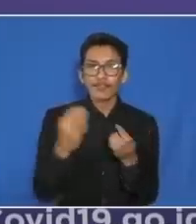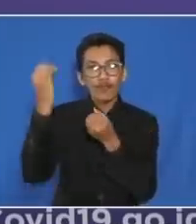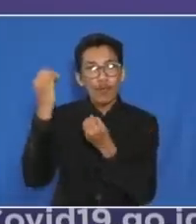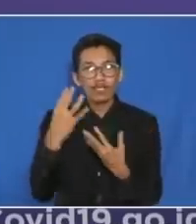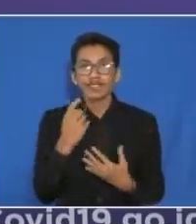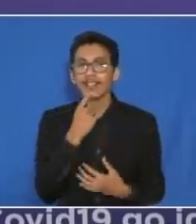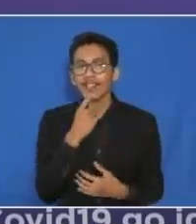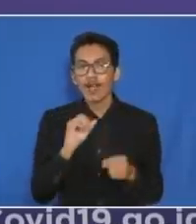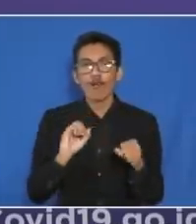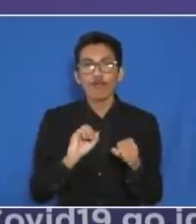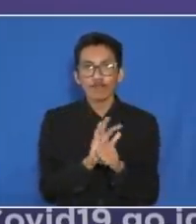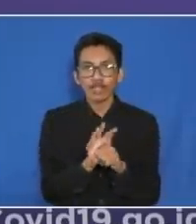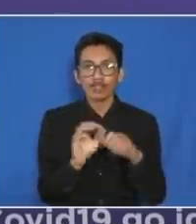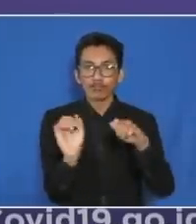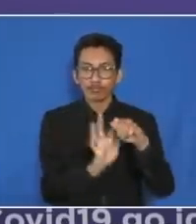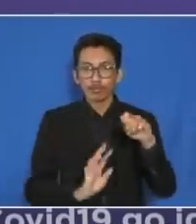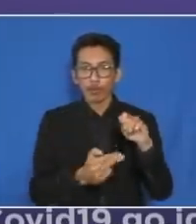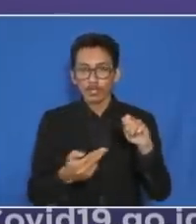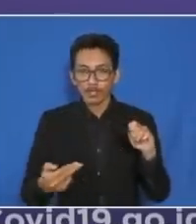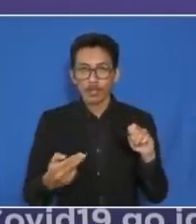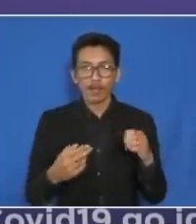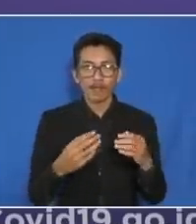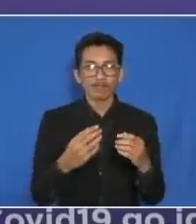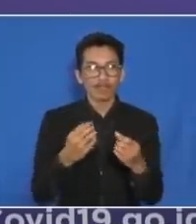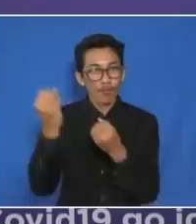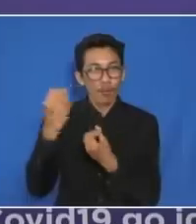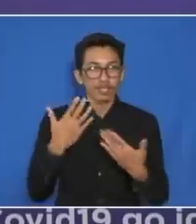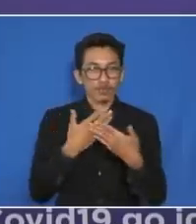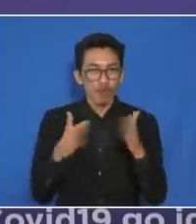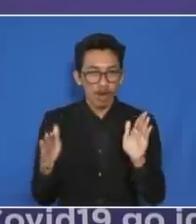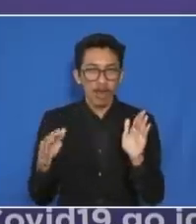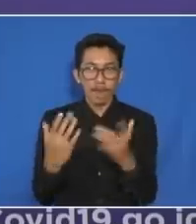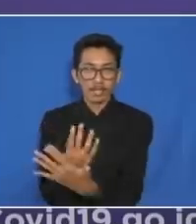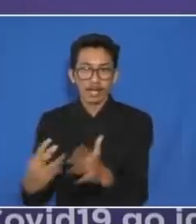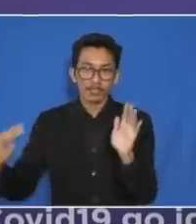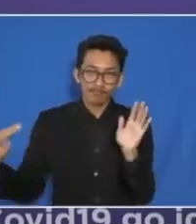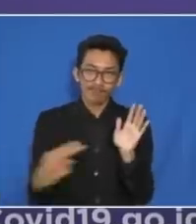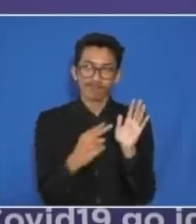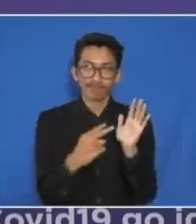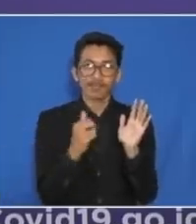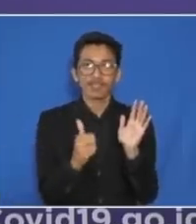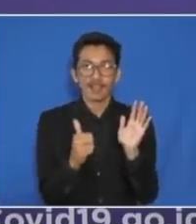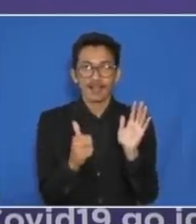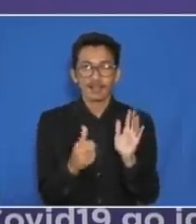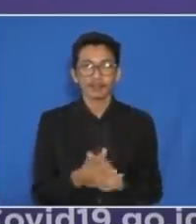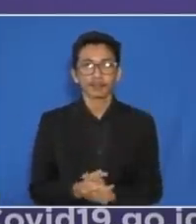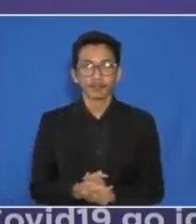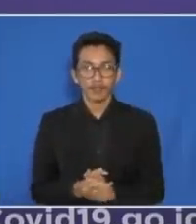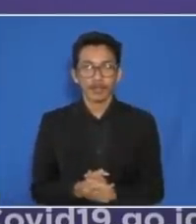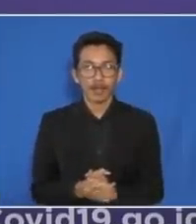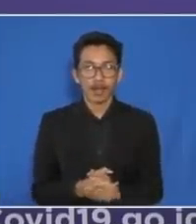confit 19 di seluruh Indonesia dengan adanya keterbukaan informasi ini kita